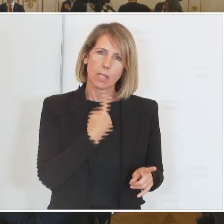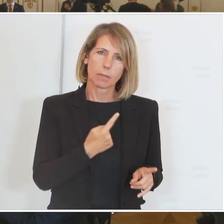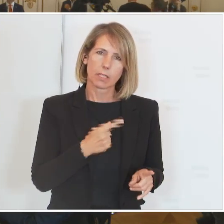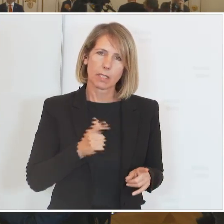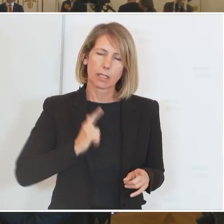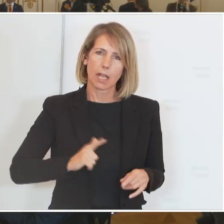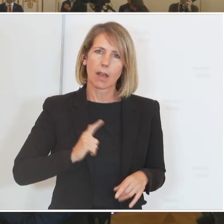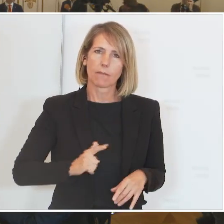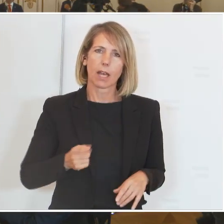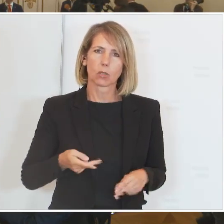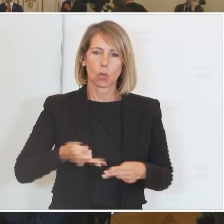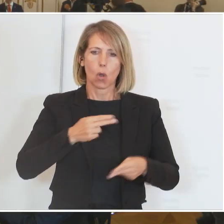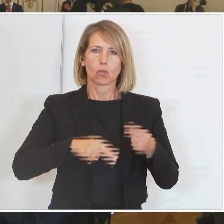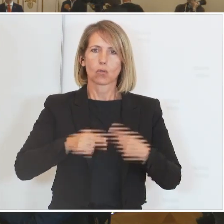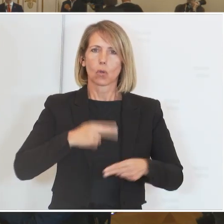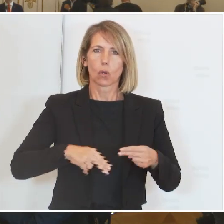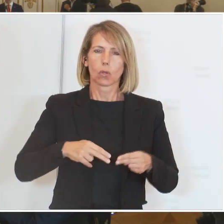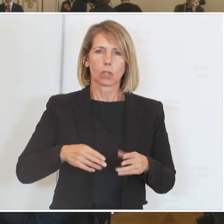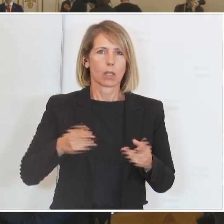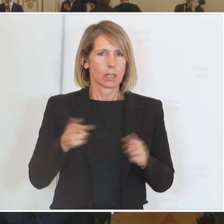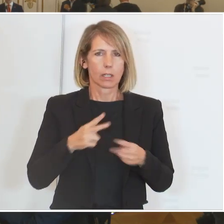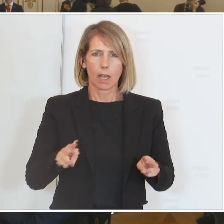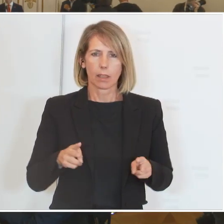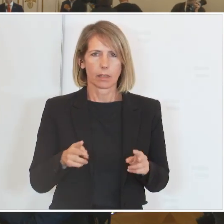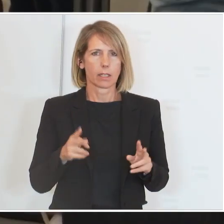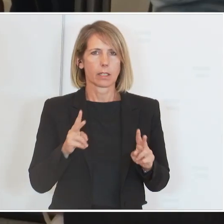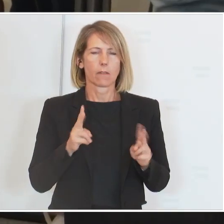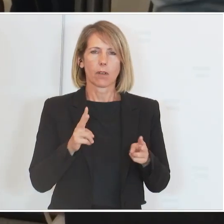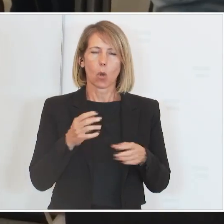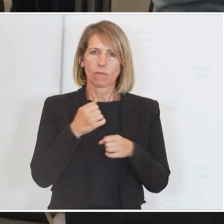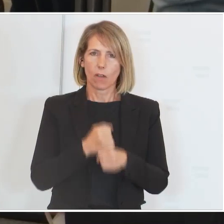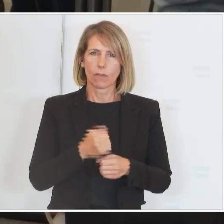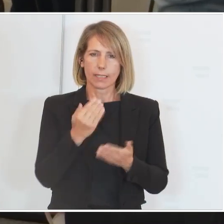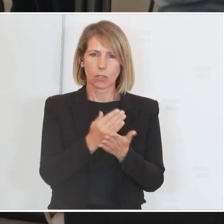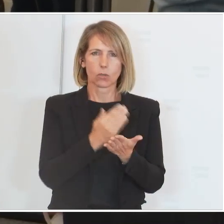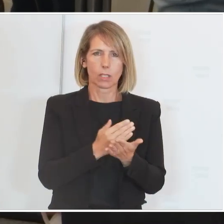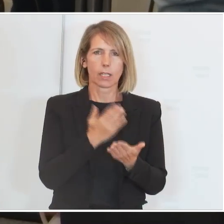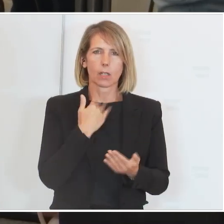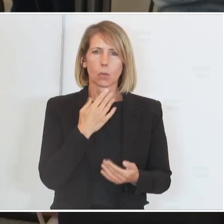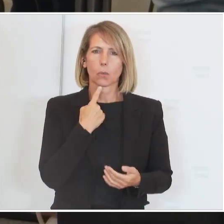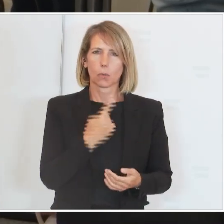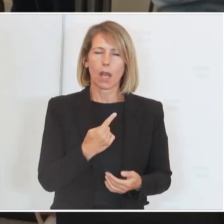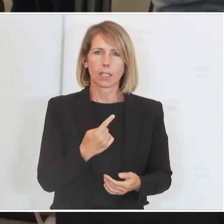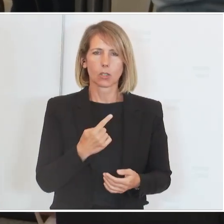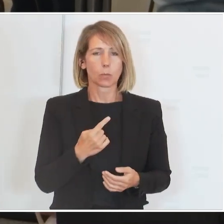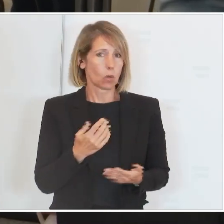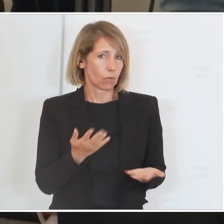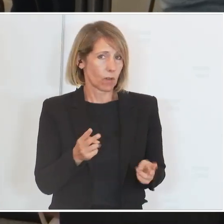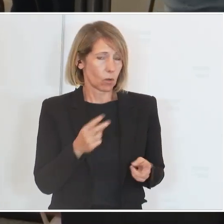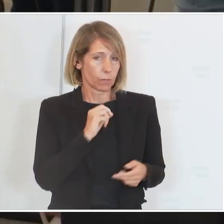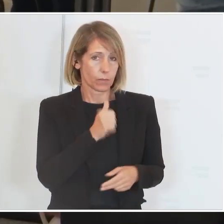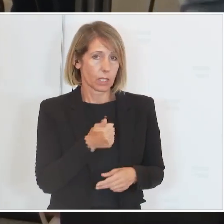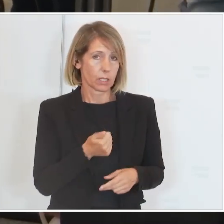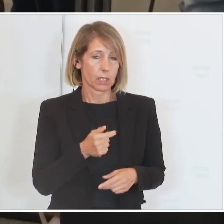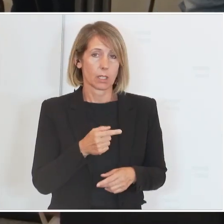dass das nicht mehr zurückgedreht werden kann, aber warum haben Sie keine Verfassungsregelung dann angesprochen, dass das ein bisschen mehr einzementiert hätte? Und die zweite